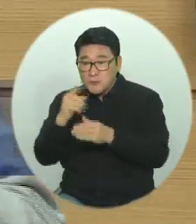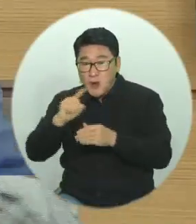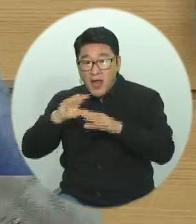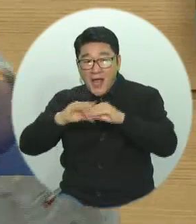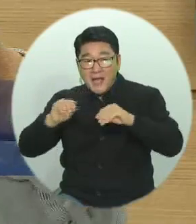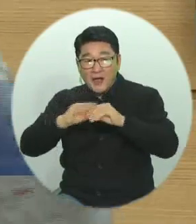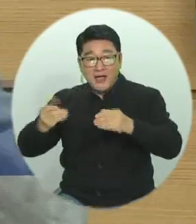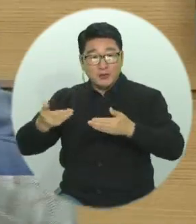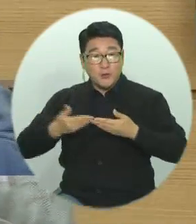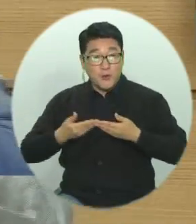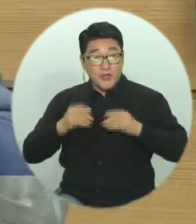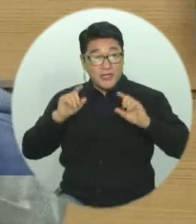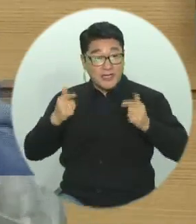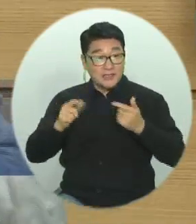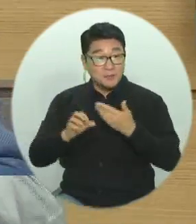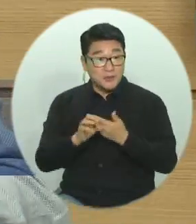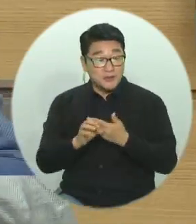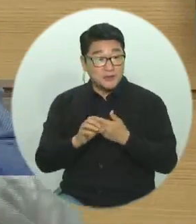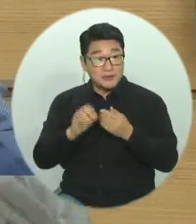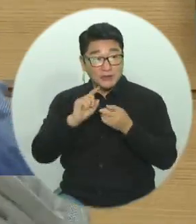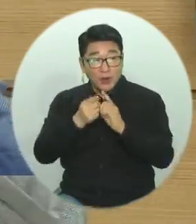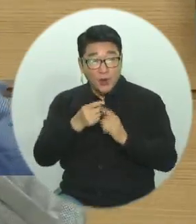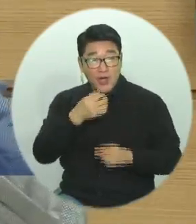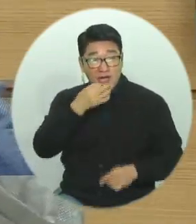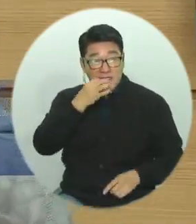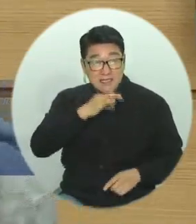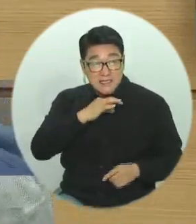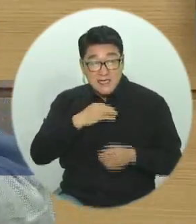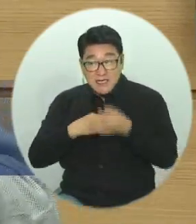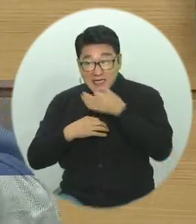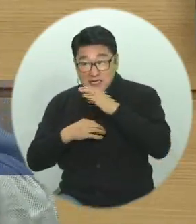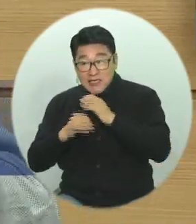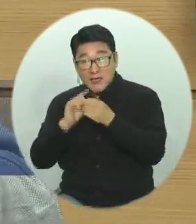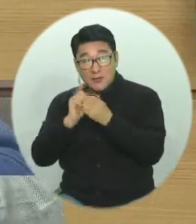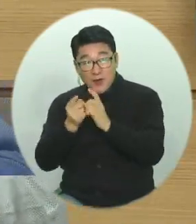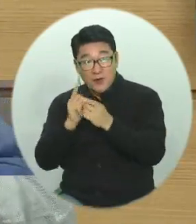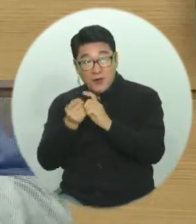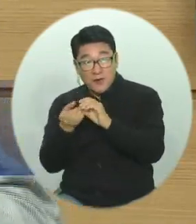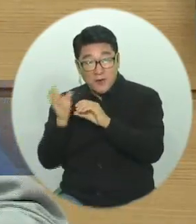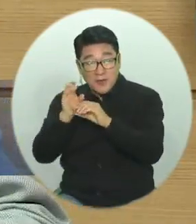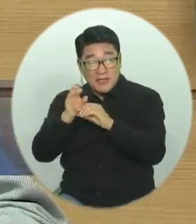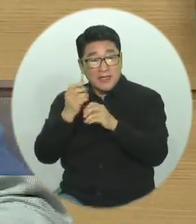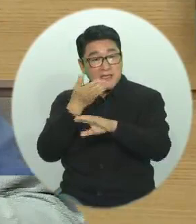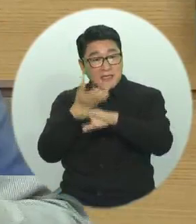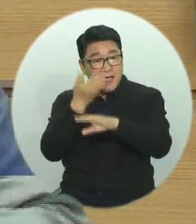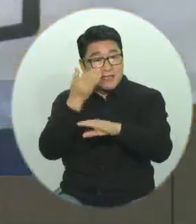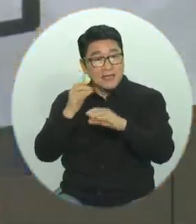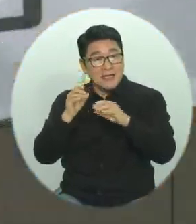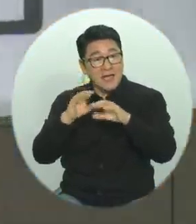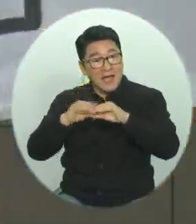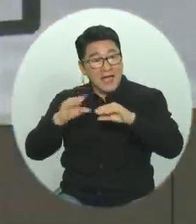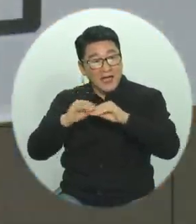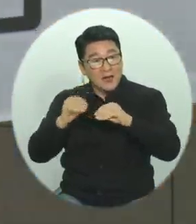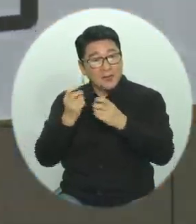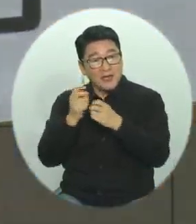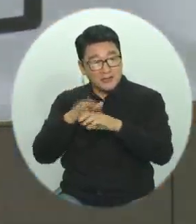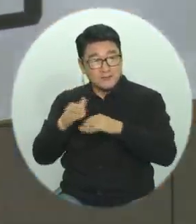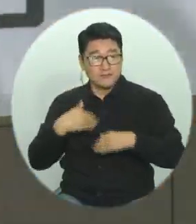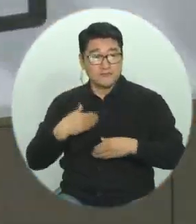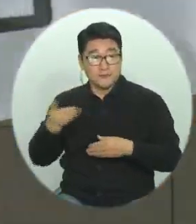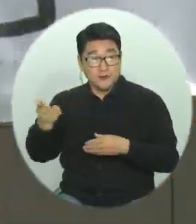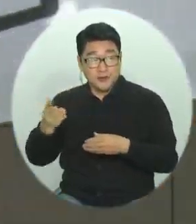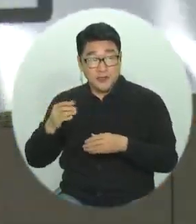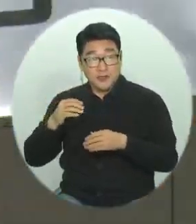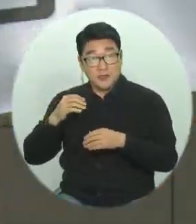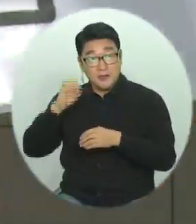해결해 주거나 서로 이익이 보완될 수 있도록 다른 해법을 지시해야 되는데 광주 군공항